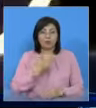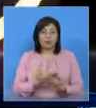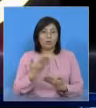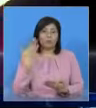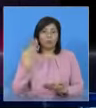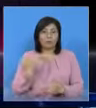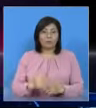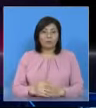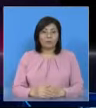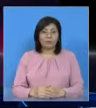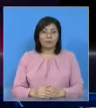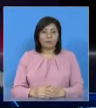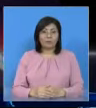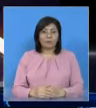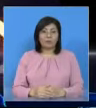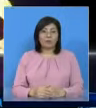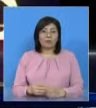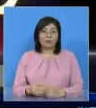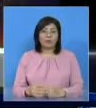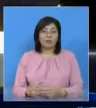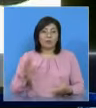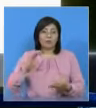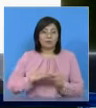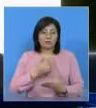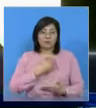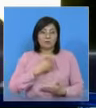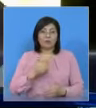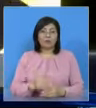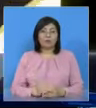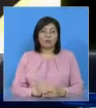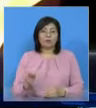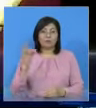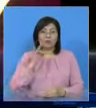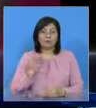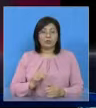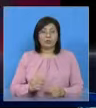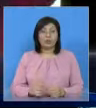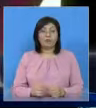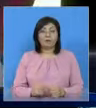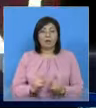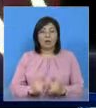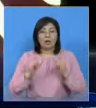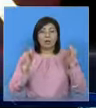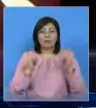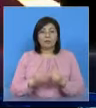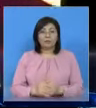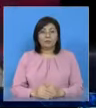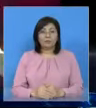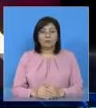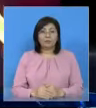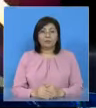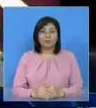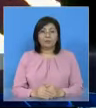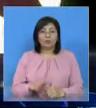келгенмін, жалпы көруге, танысуға. Содан бері қызығушылығым оянып, осында келіп, неше